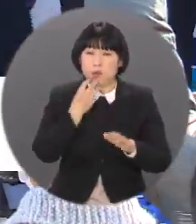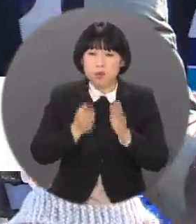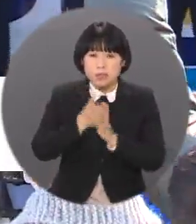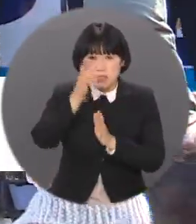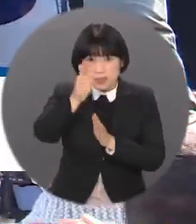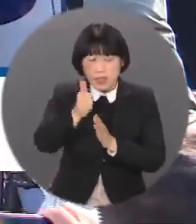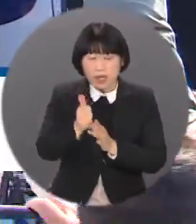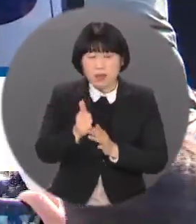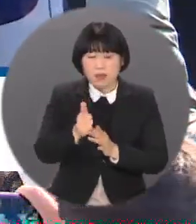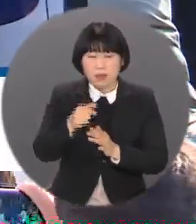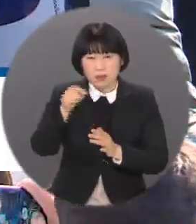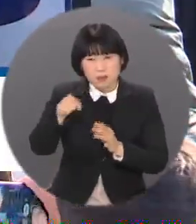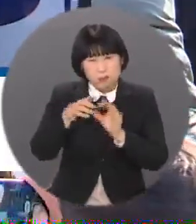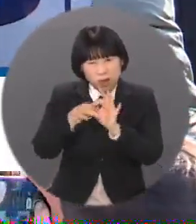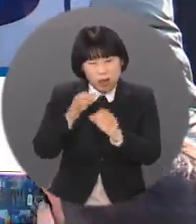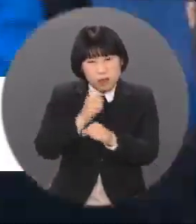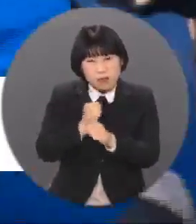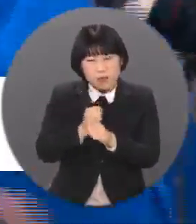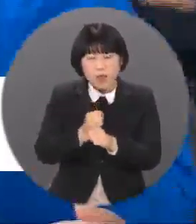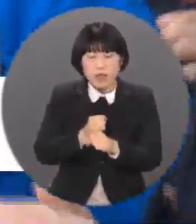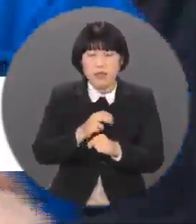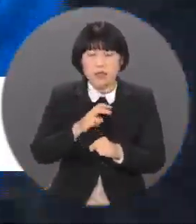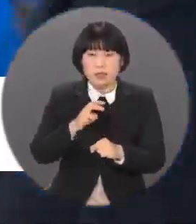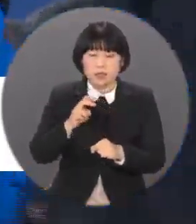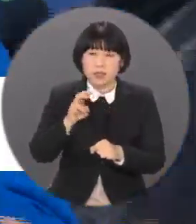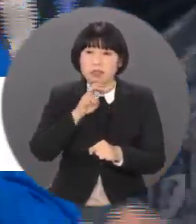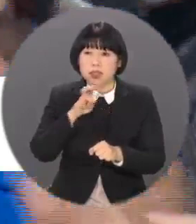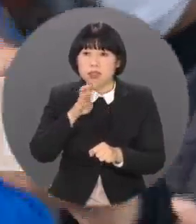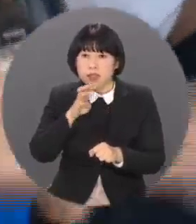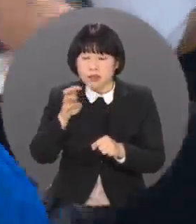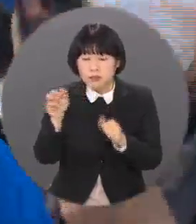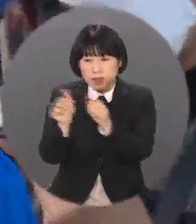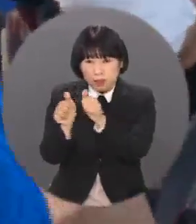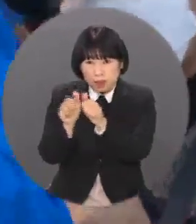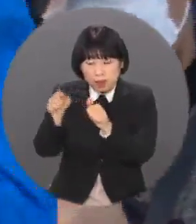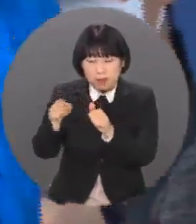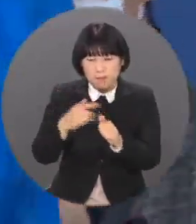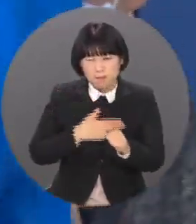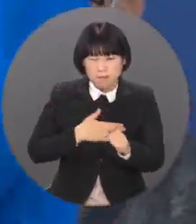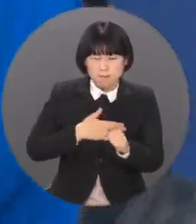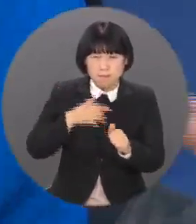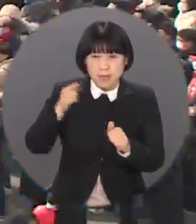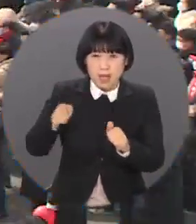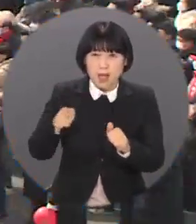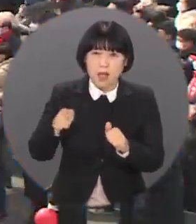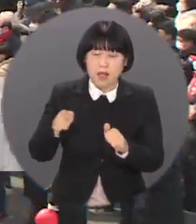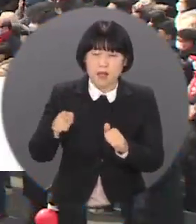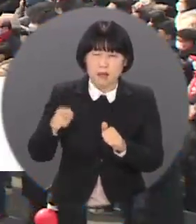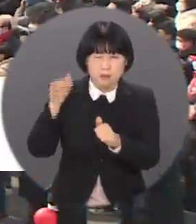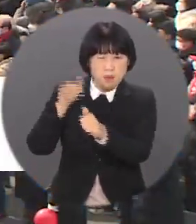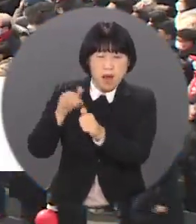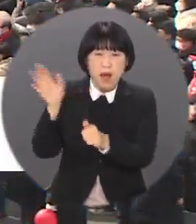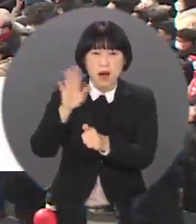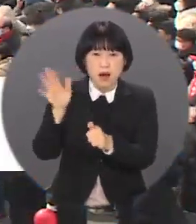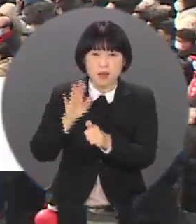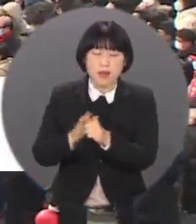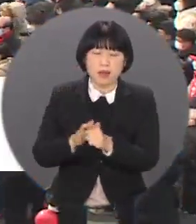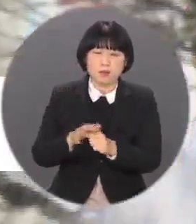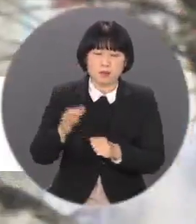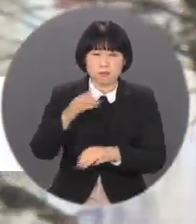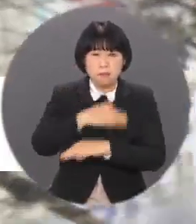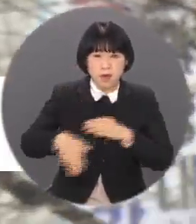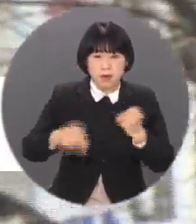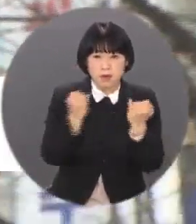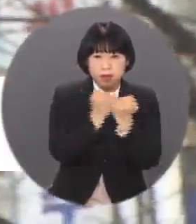이른바 이대남. 2030 남성들의 심기를 건드리지 않기 위해 외면돼 왔습니다. 여기에 여성가족부